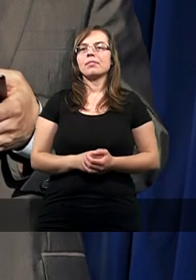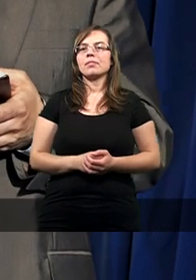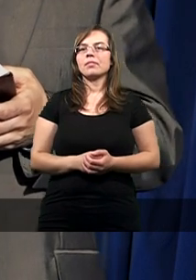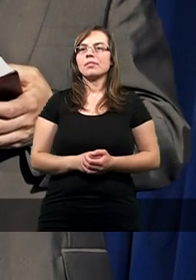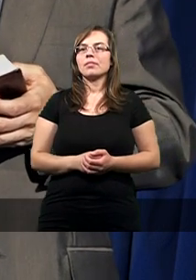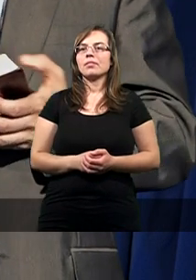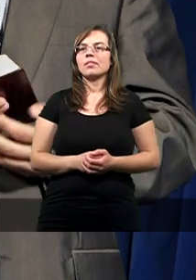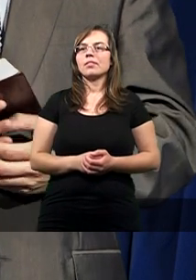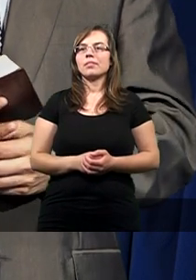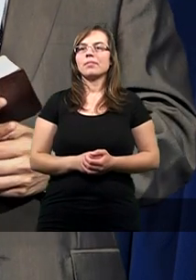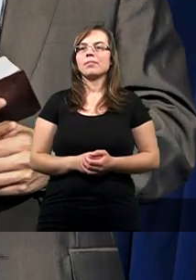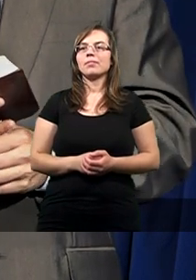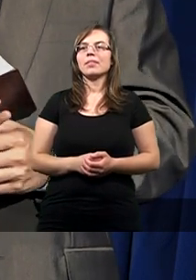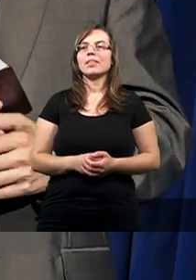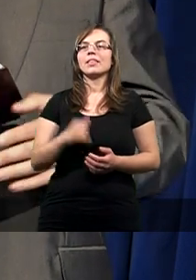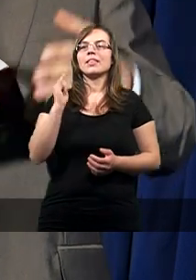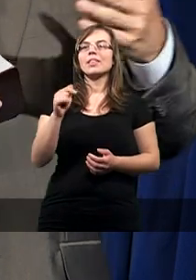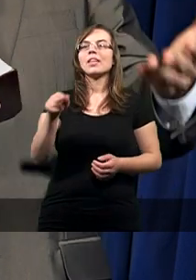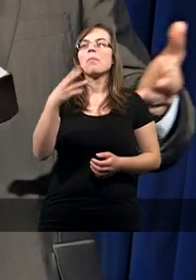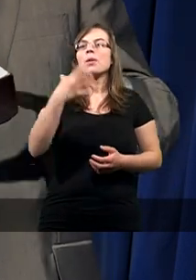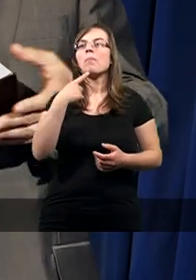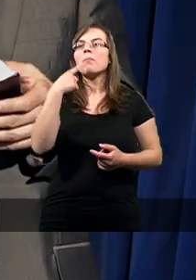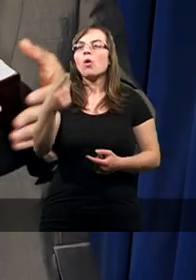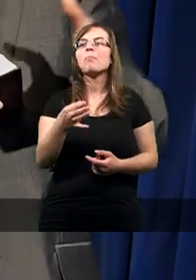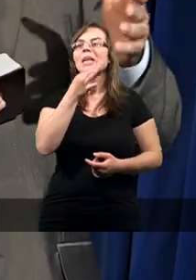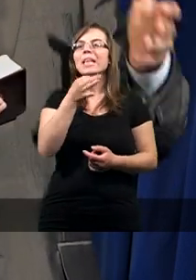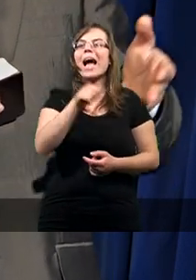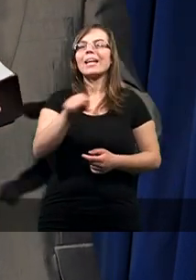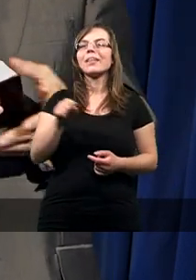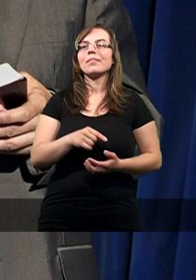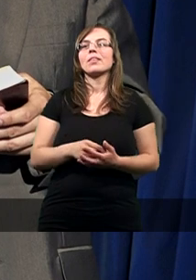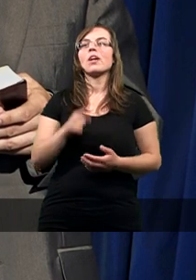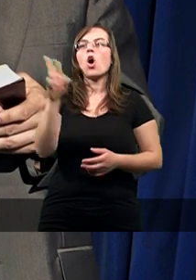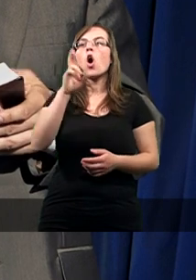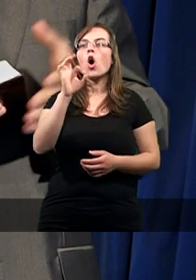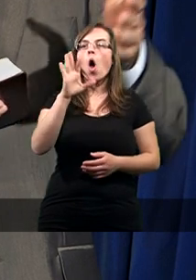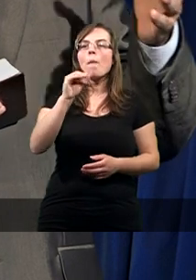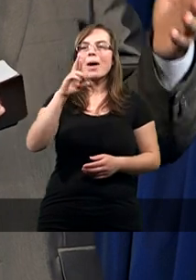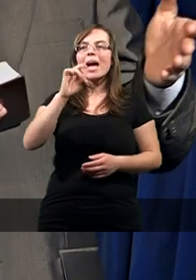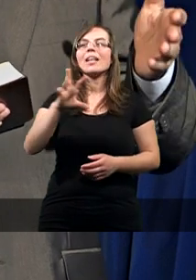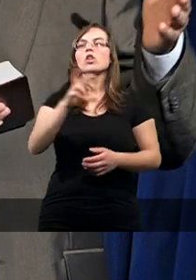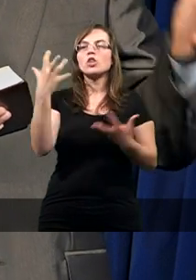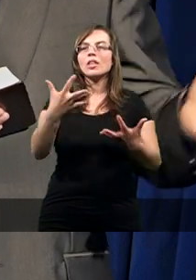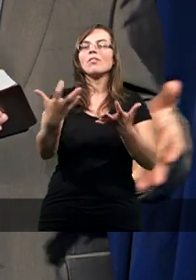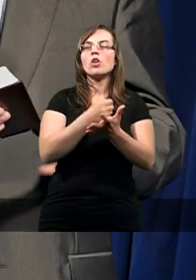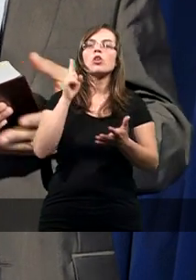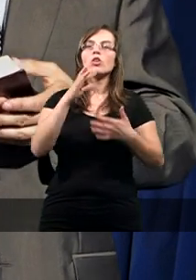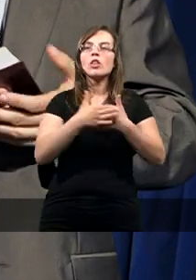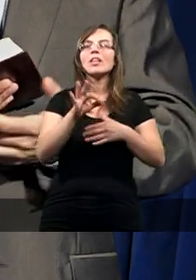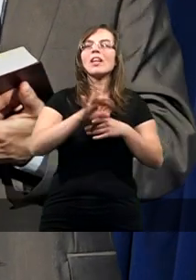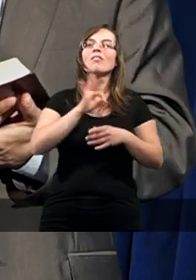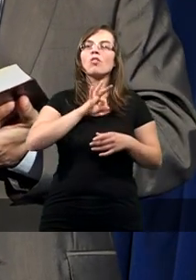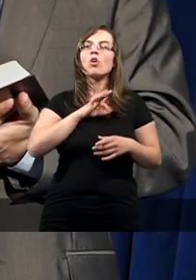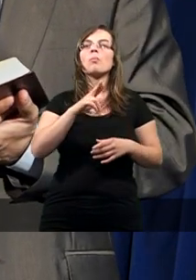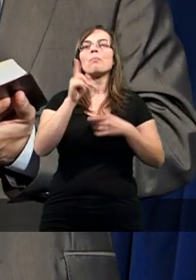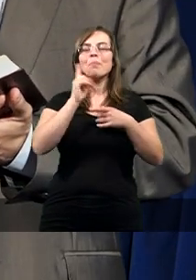take Jenny to be your lawfully wedded wife? I po chwili słyszymy, Robert, a czy ty chcesz wziąć Jenny za